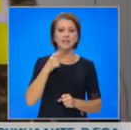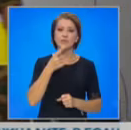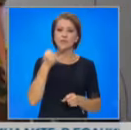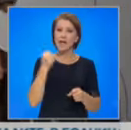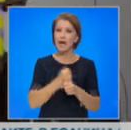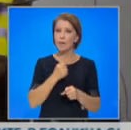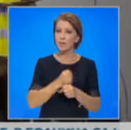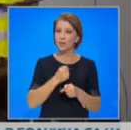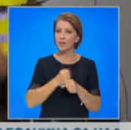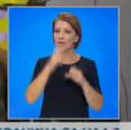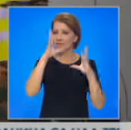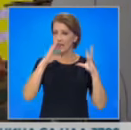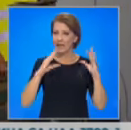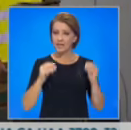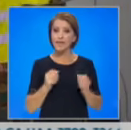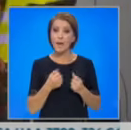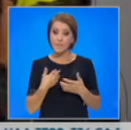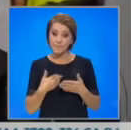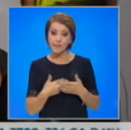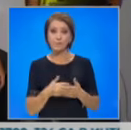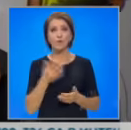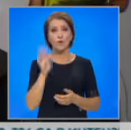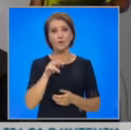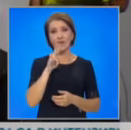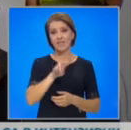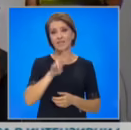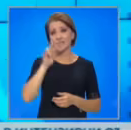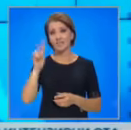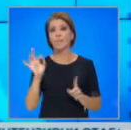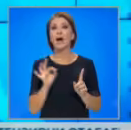контингенти. Предстои транспортирането на още 22 от Пакистан.